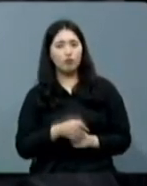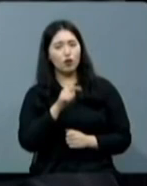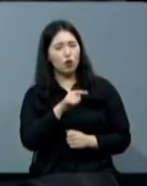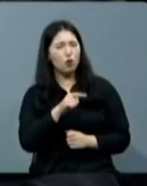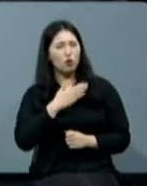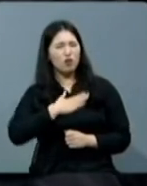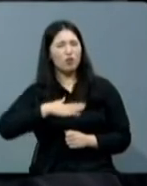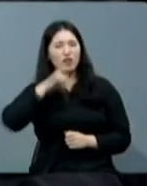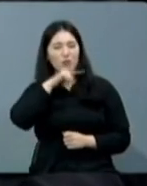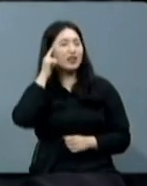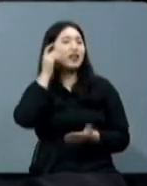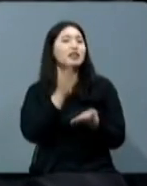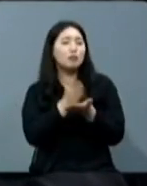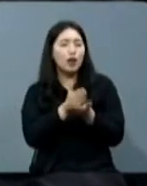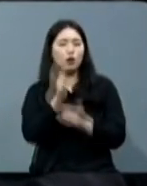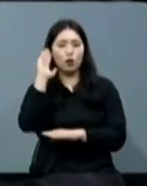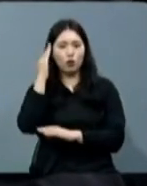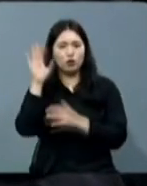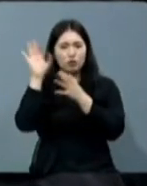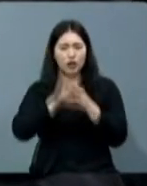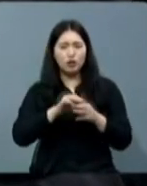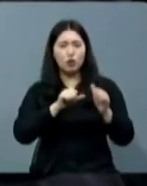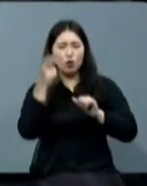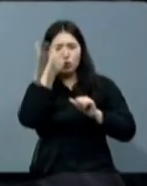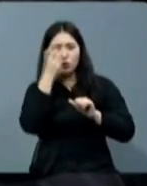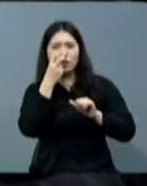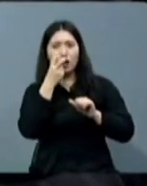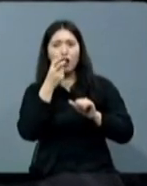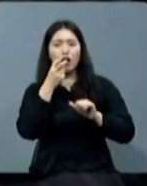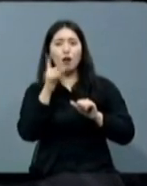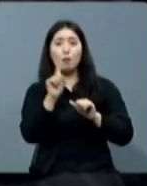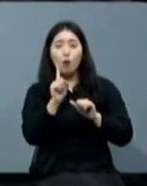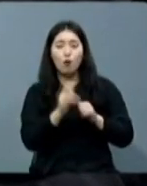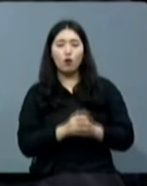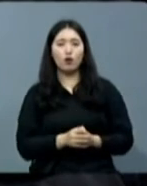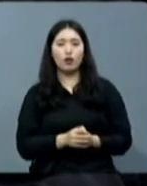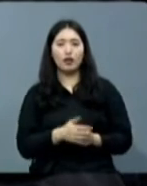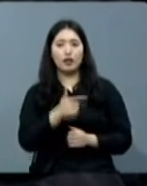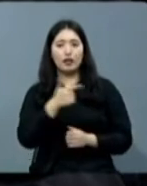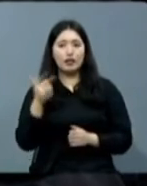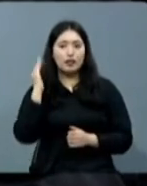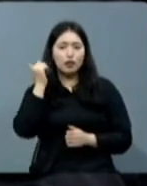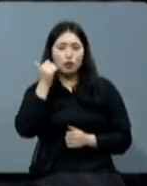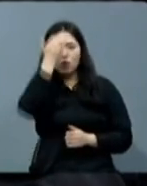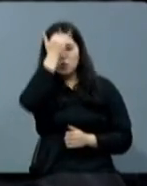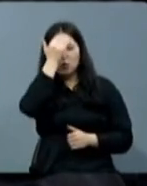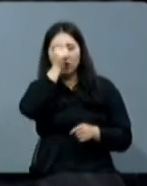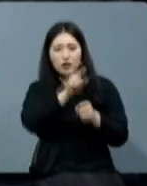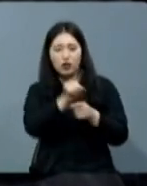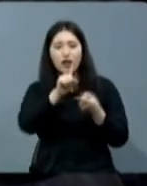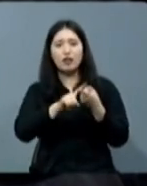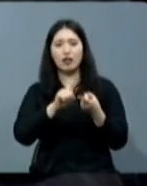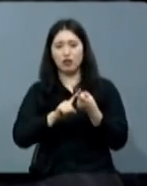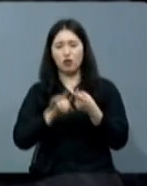마시고 네, 네. 요즘 계속 여론조사 나오는 게 이런 게 나와요. 대선 후보 도덕성 문제를